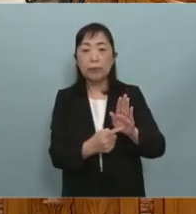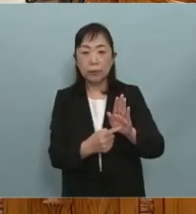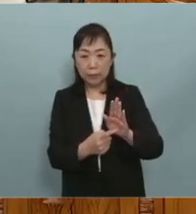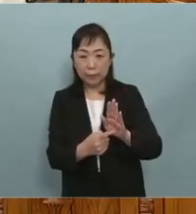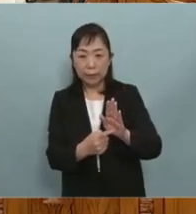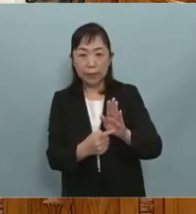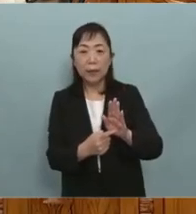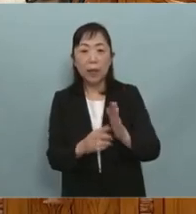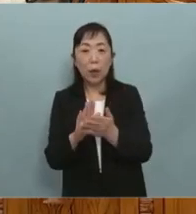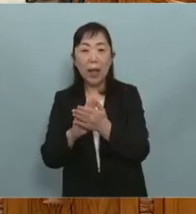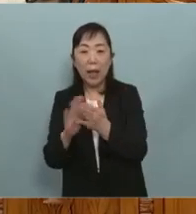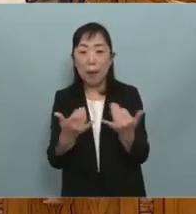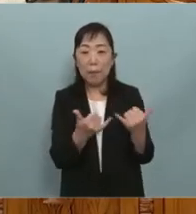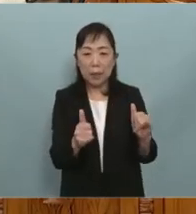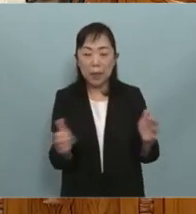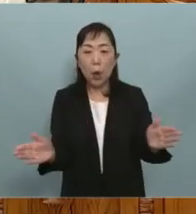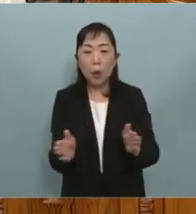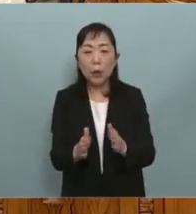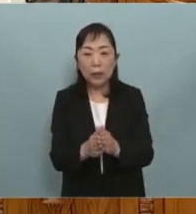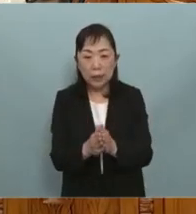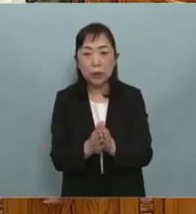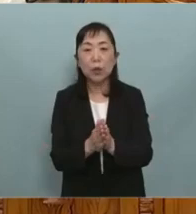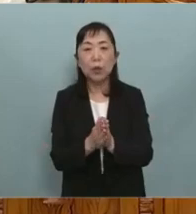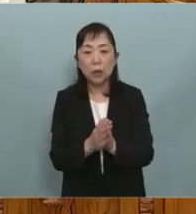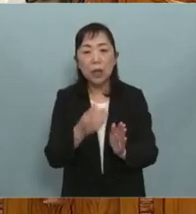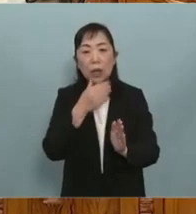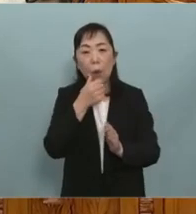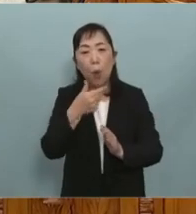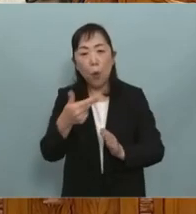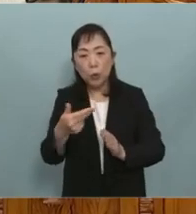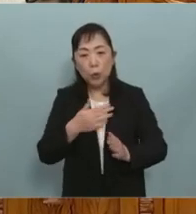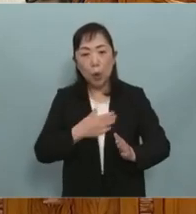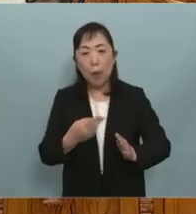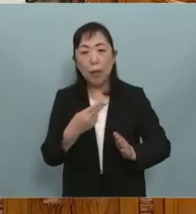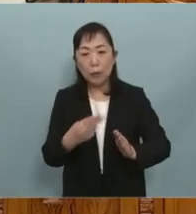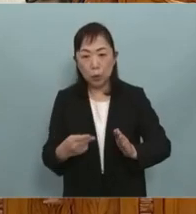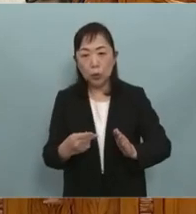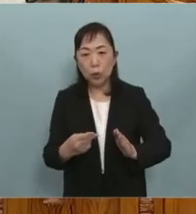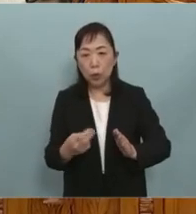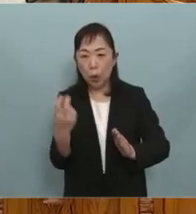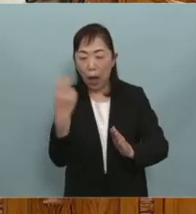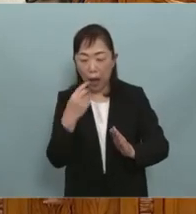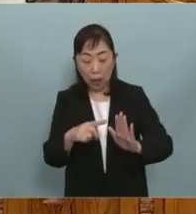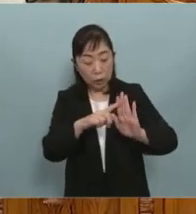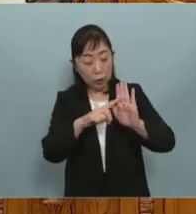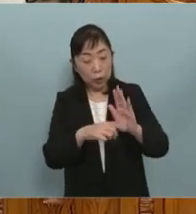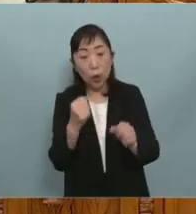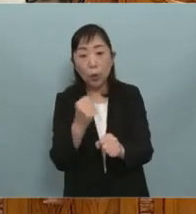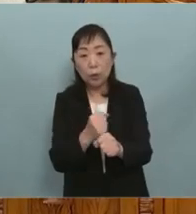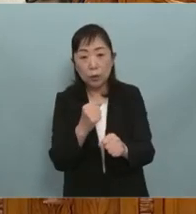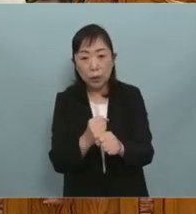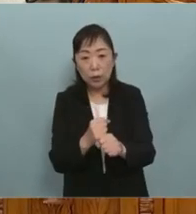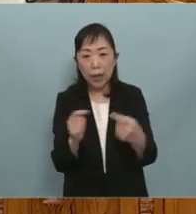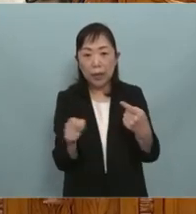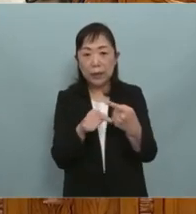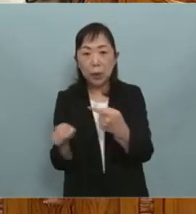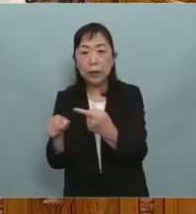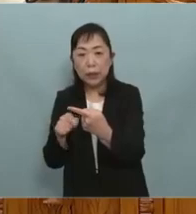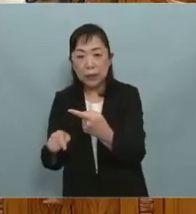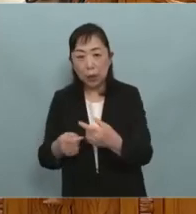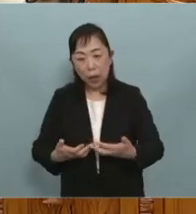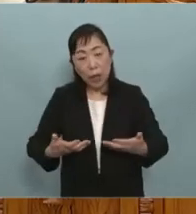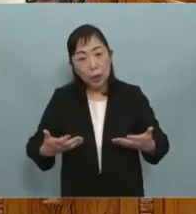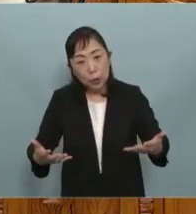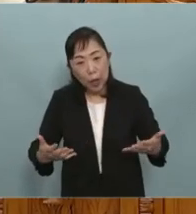で総合的な幸福度満足度の支策定共有し1人1人が豊かで幸せな